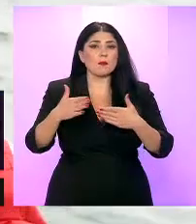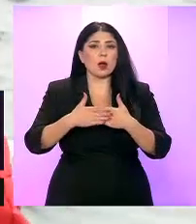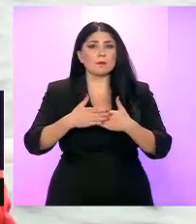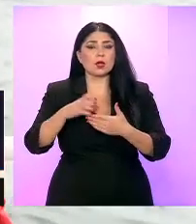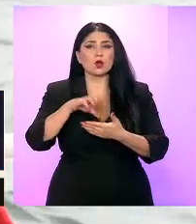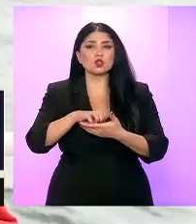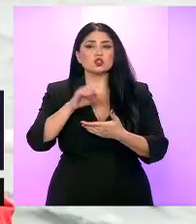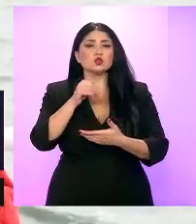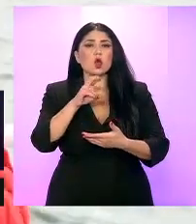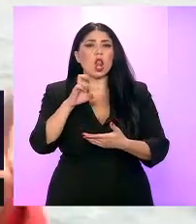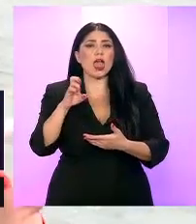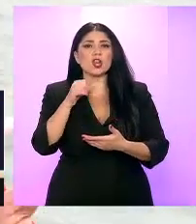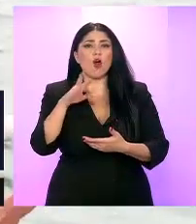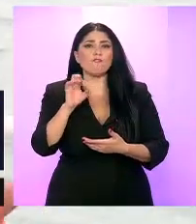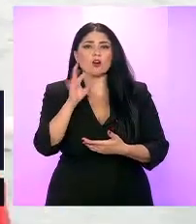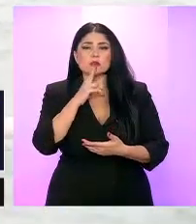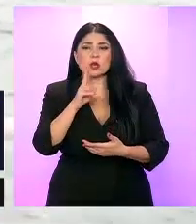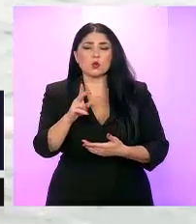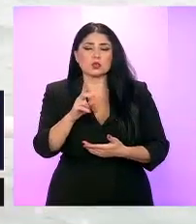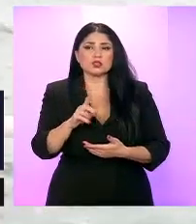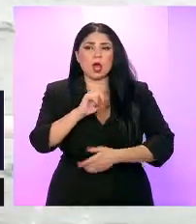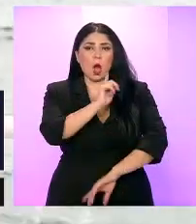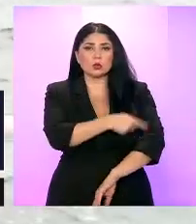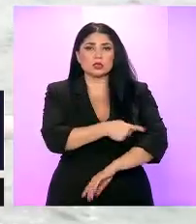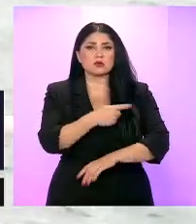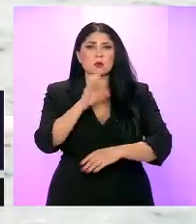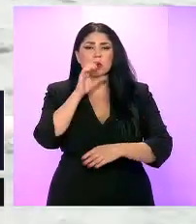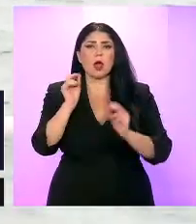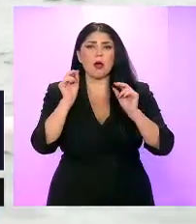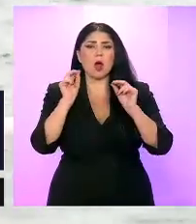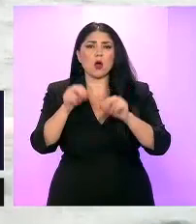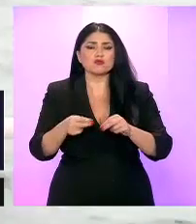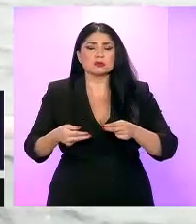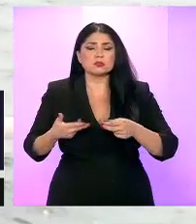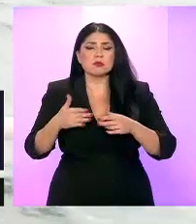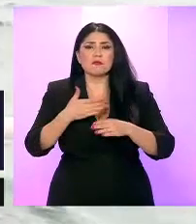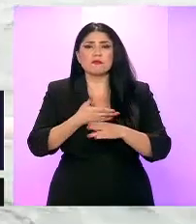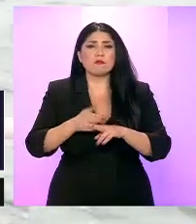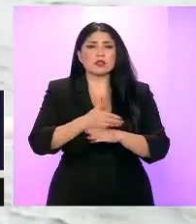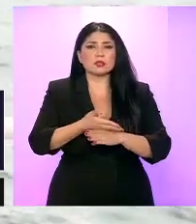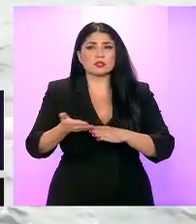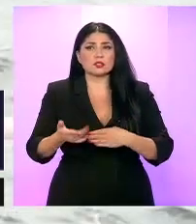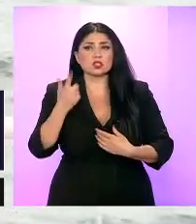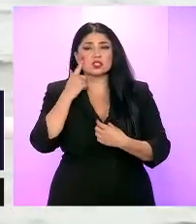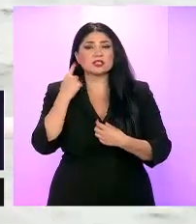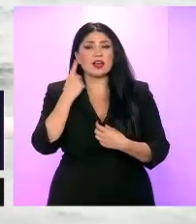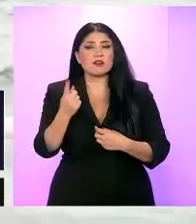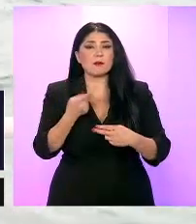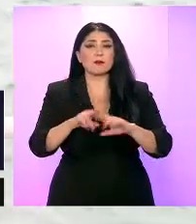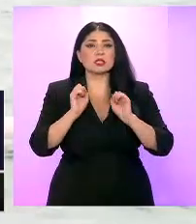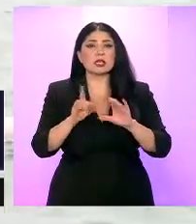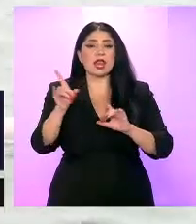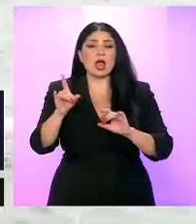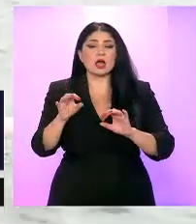localitatea Ciulenovo. Autoritățile bulgare au intervenit foarte târziu. Încercăm să aflăm mai multe detalii despre acest subiect de